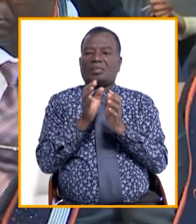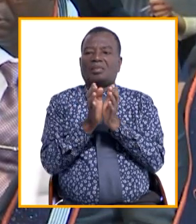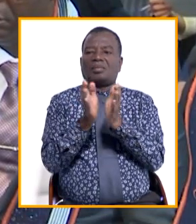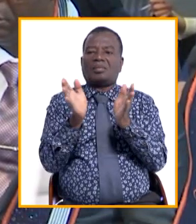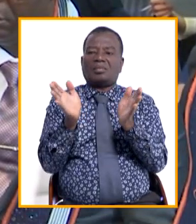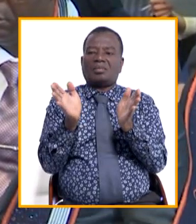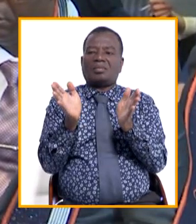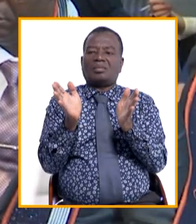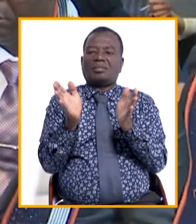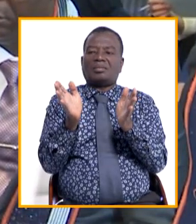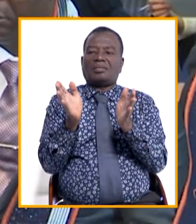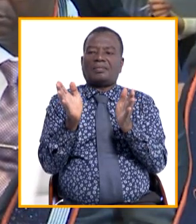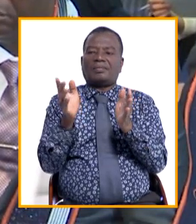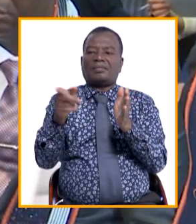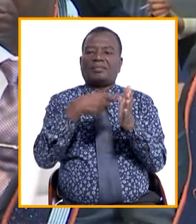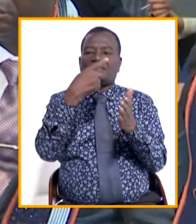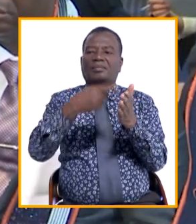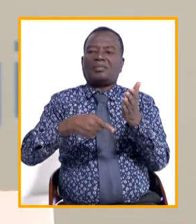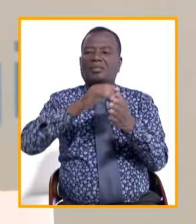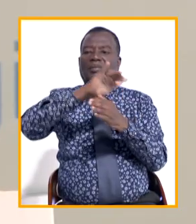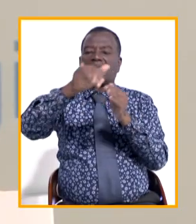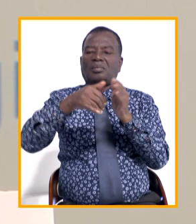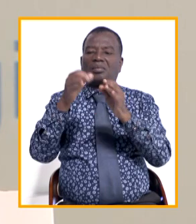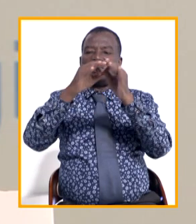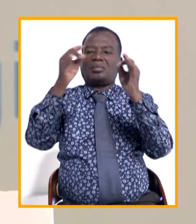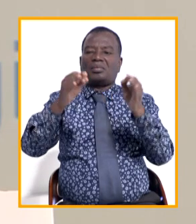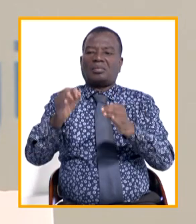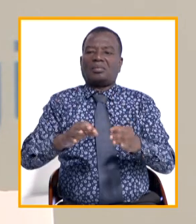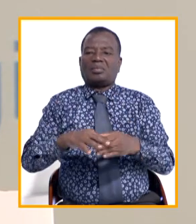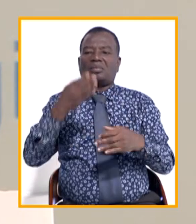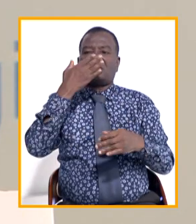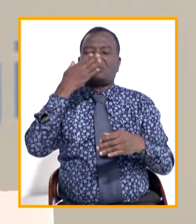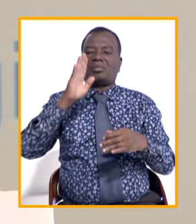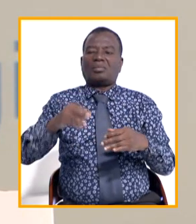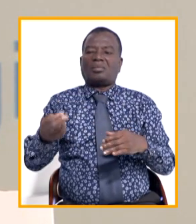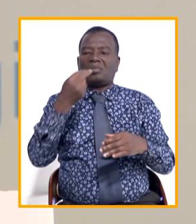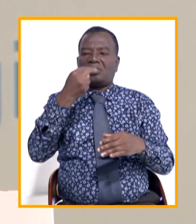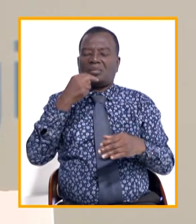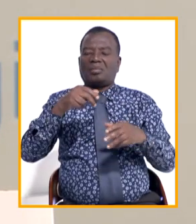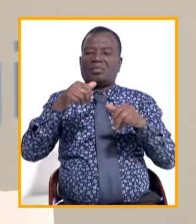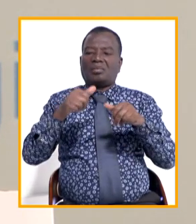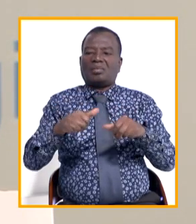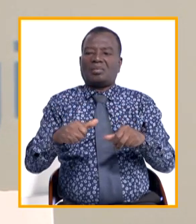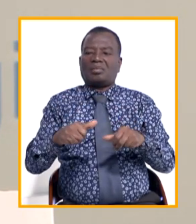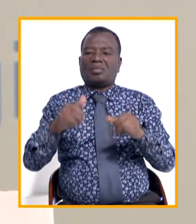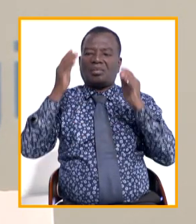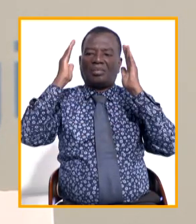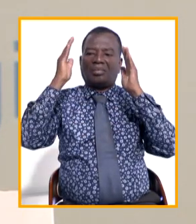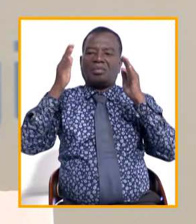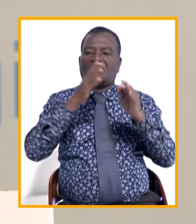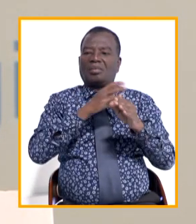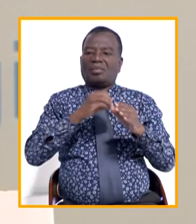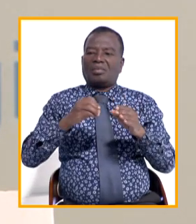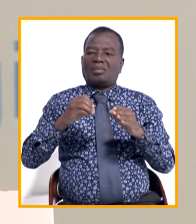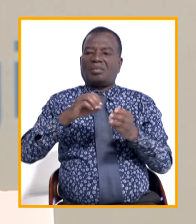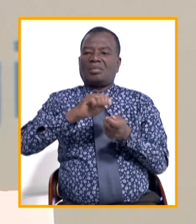générale, l'élimination de toutes les formes de malnutrition demeure assujettie à la maîtrise des effets